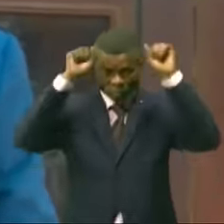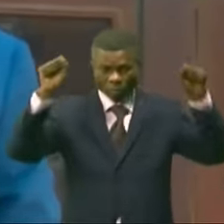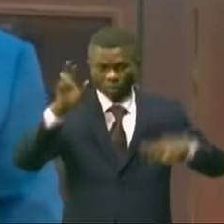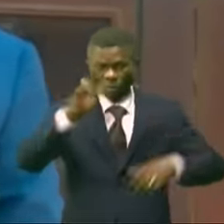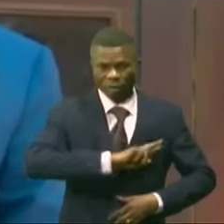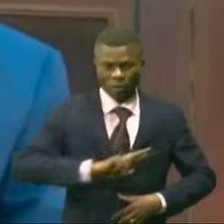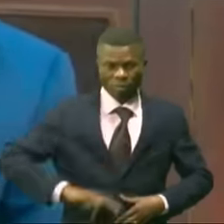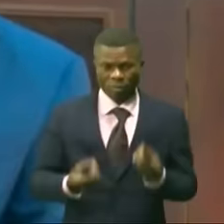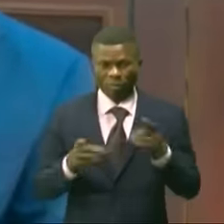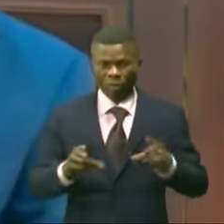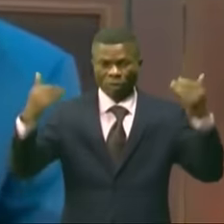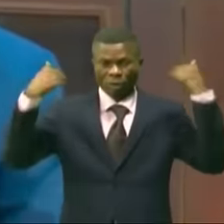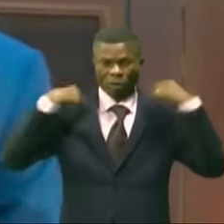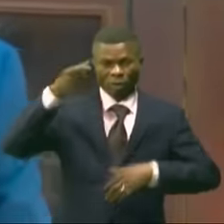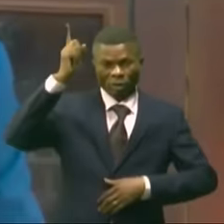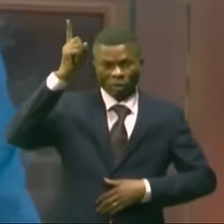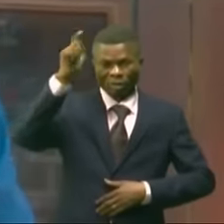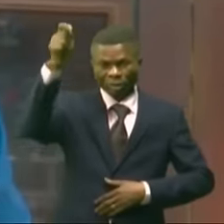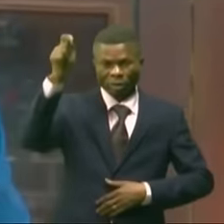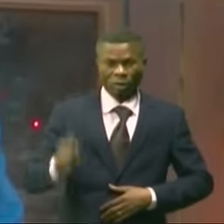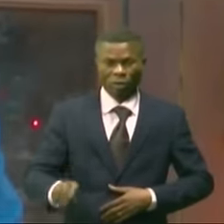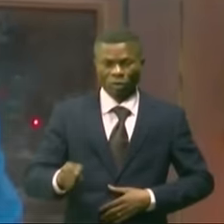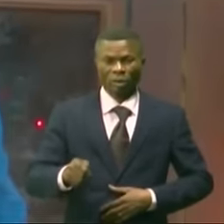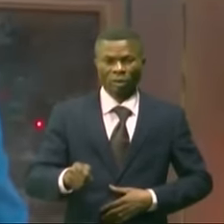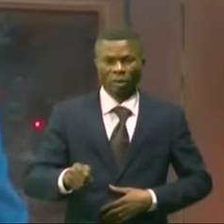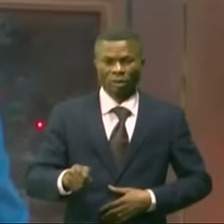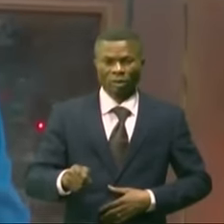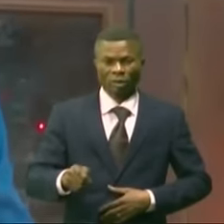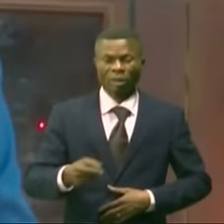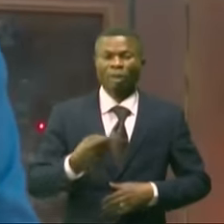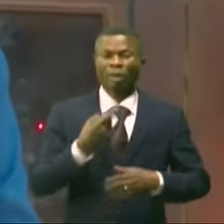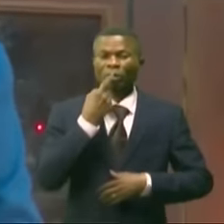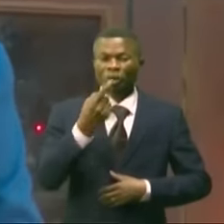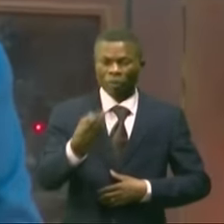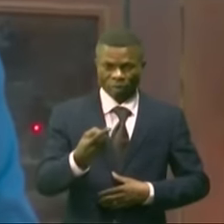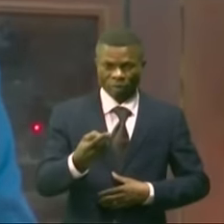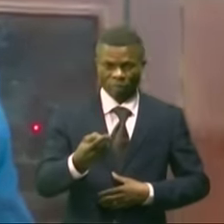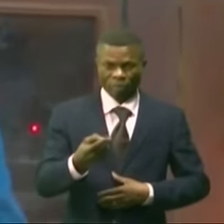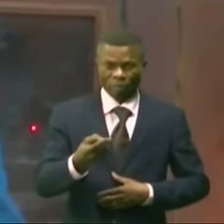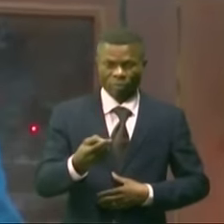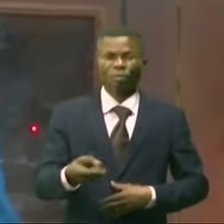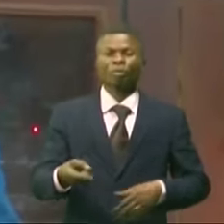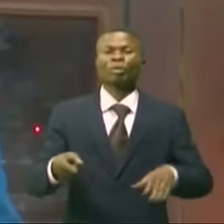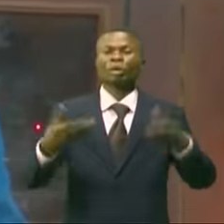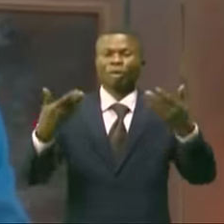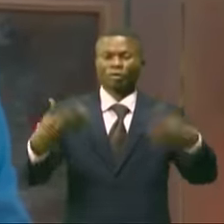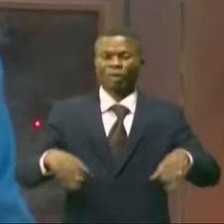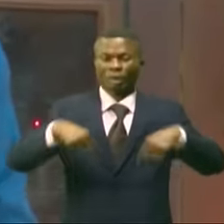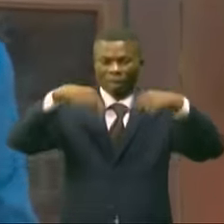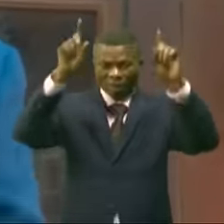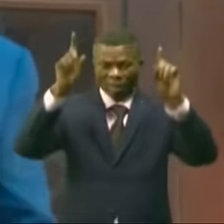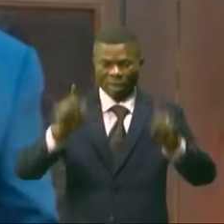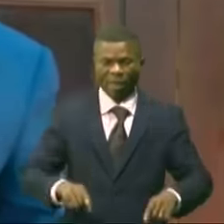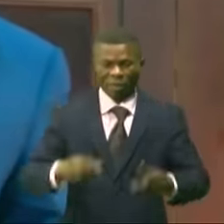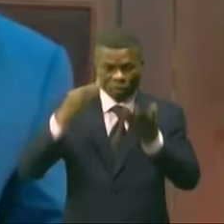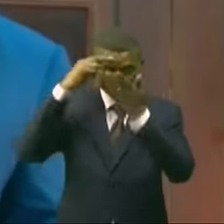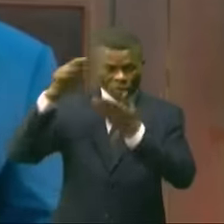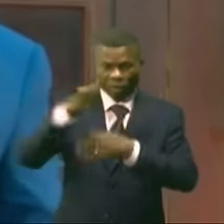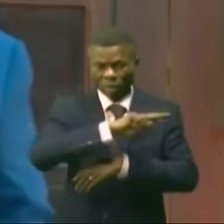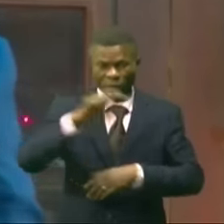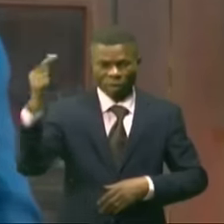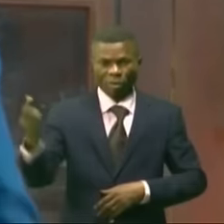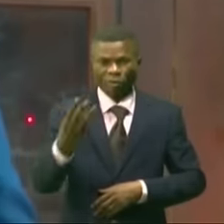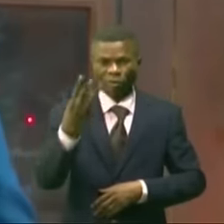la République et commandant suprême des forces armées déclare close l'année académie